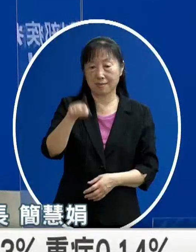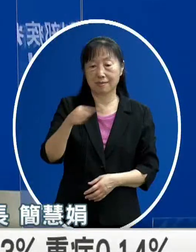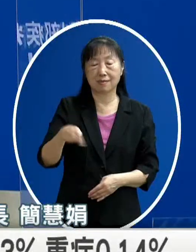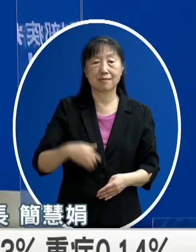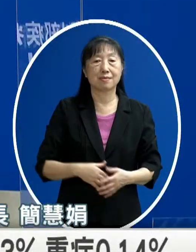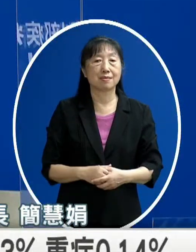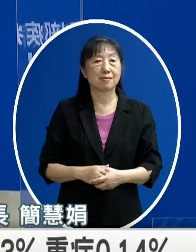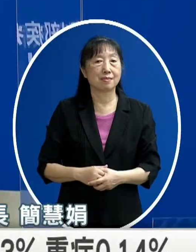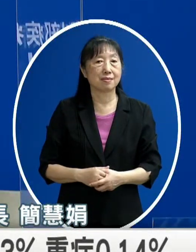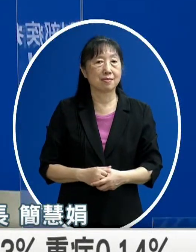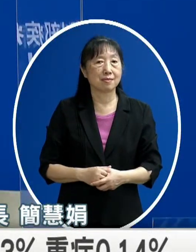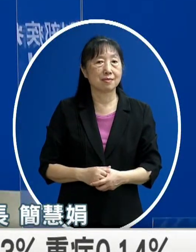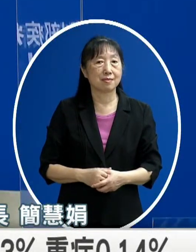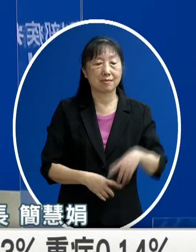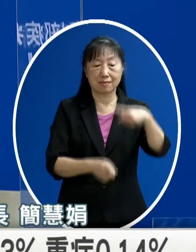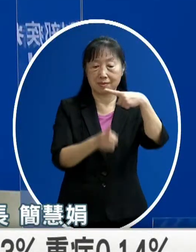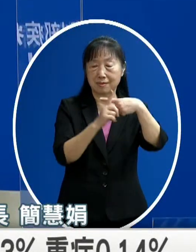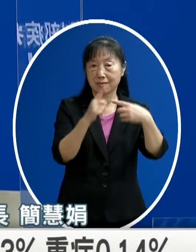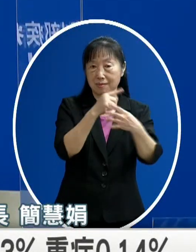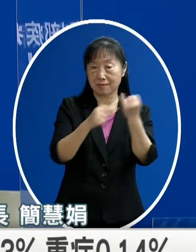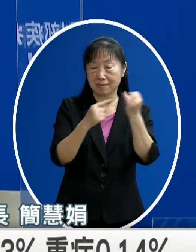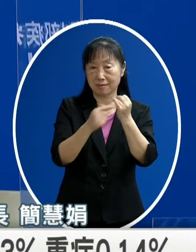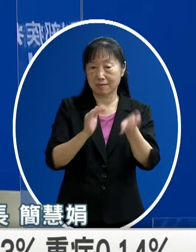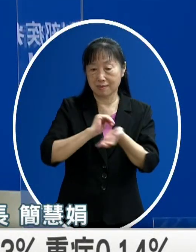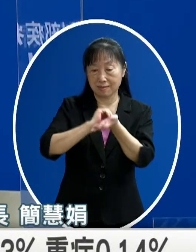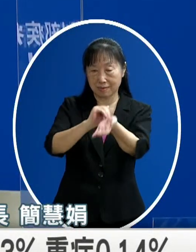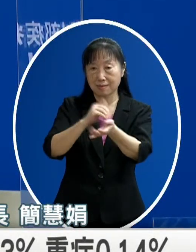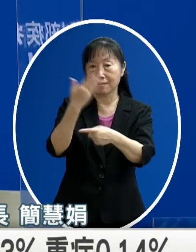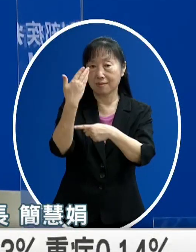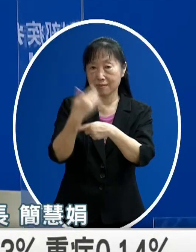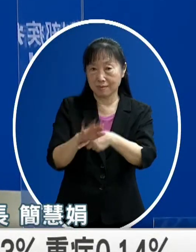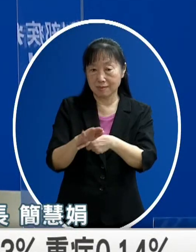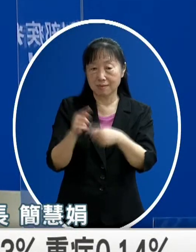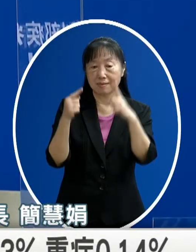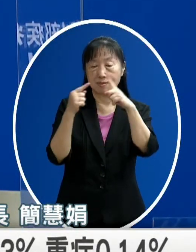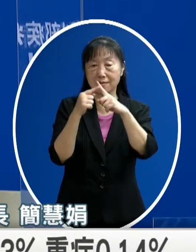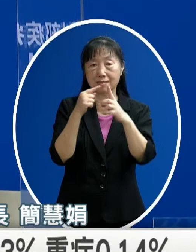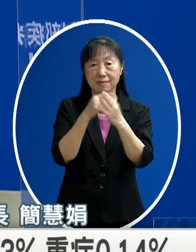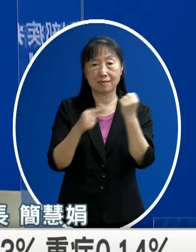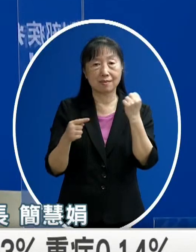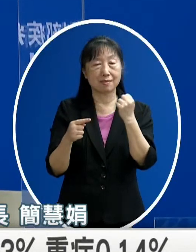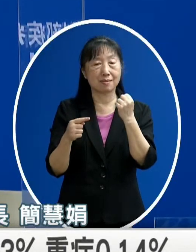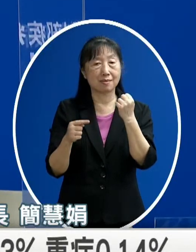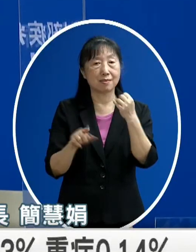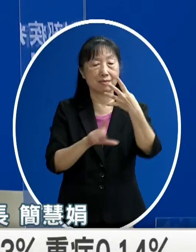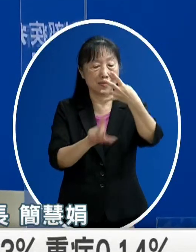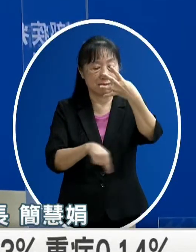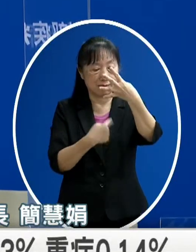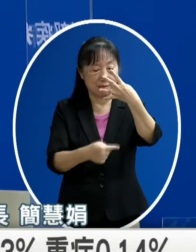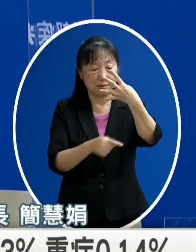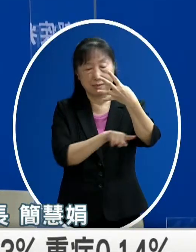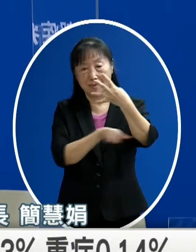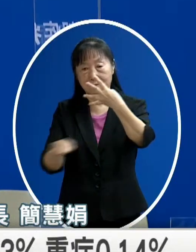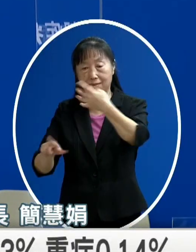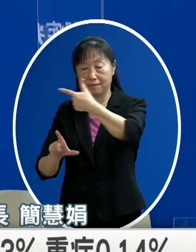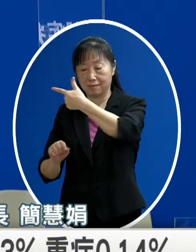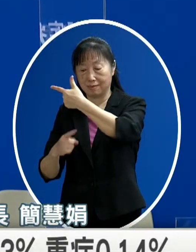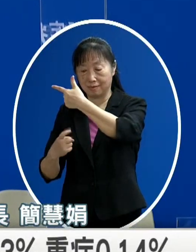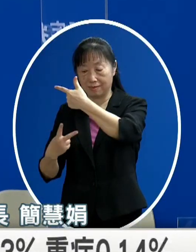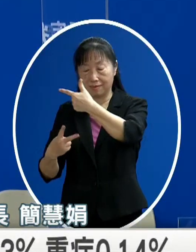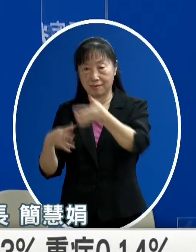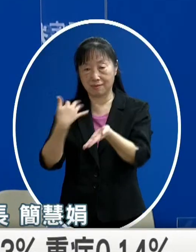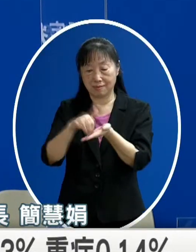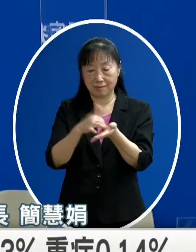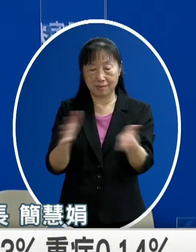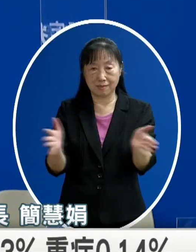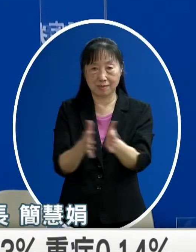2665人哈。那确诊个案送医以后死亡的人数哈，从四月一号到六月十二号的累